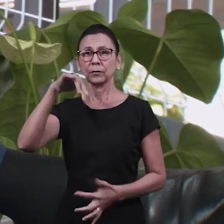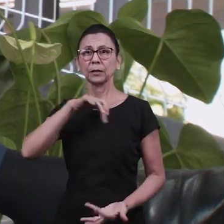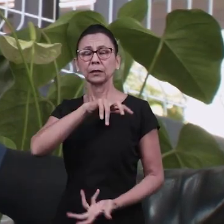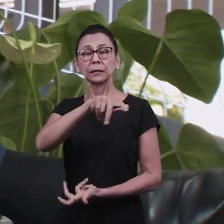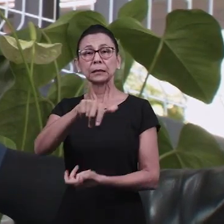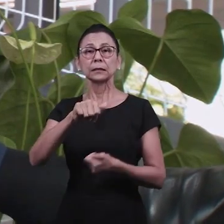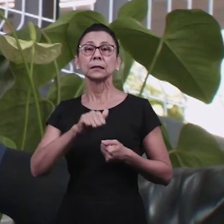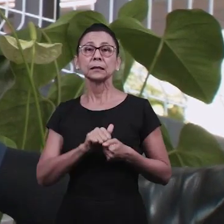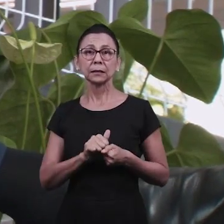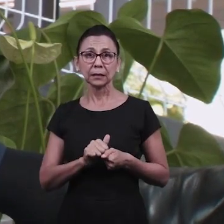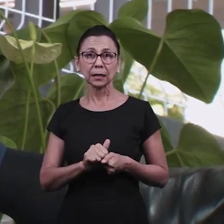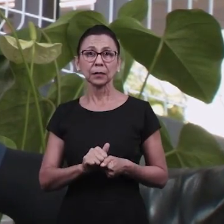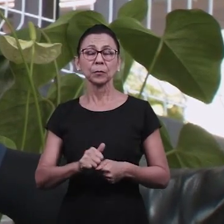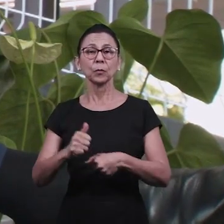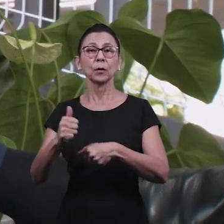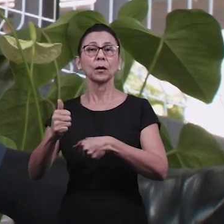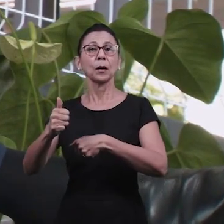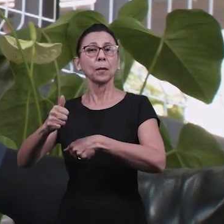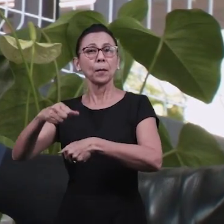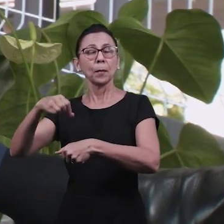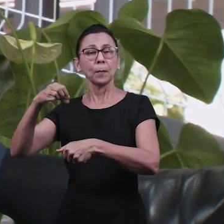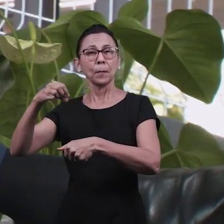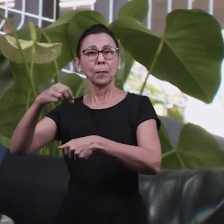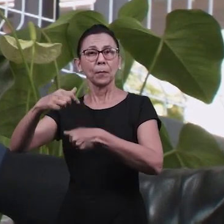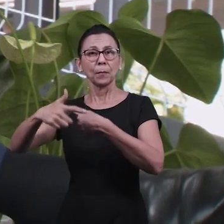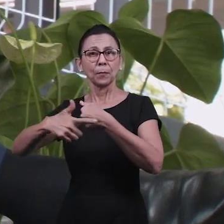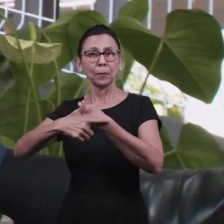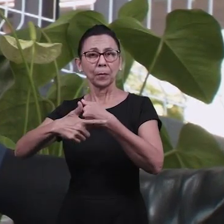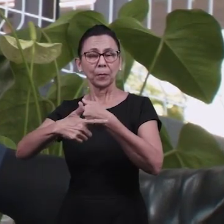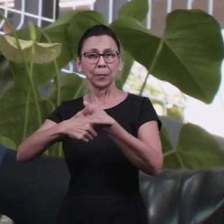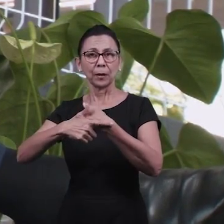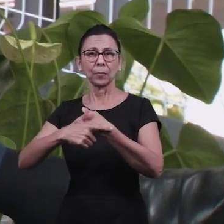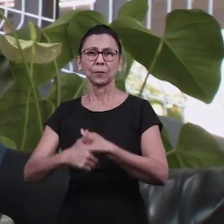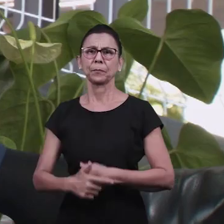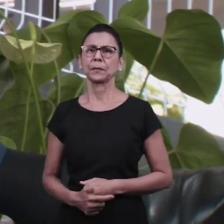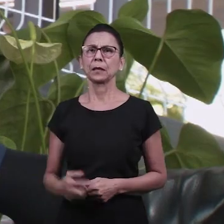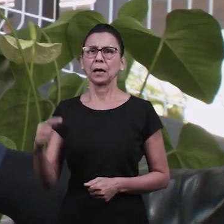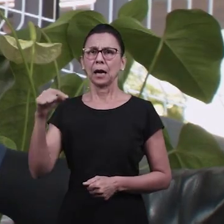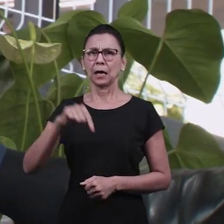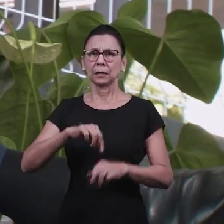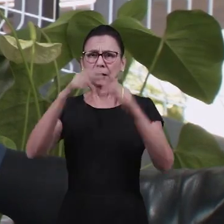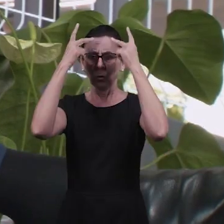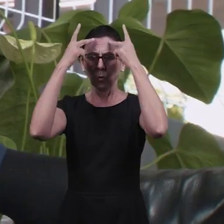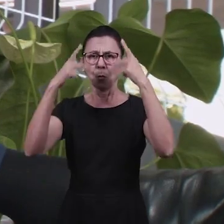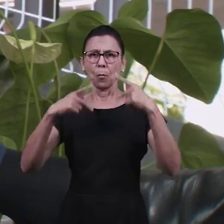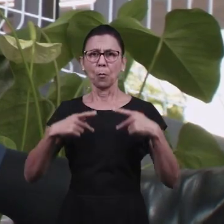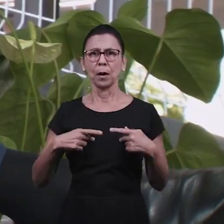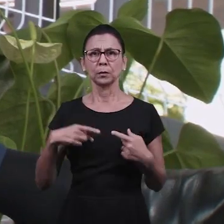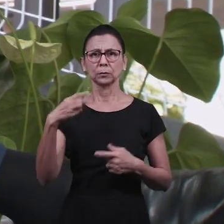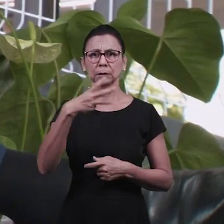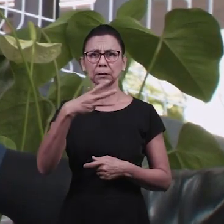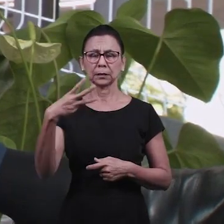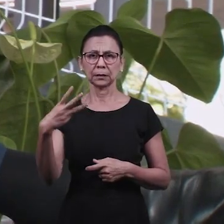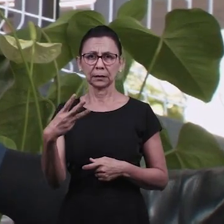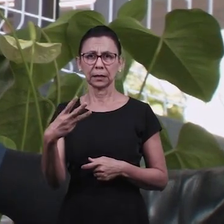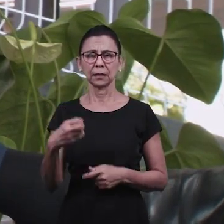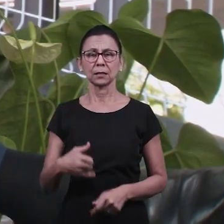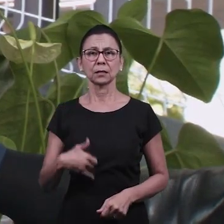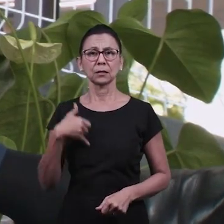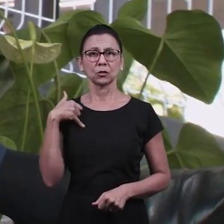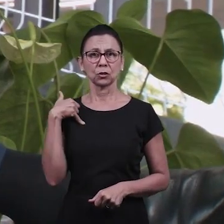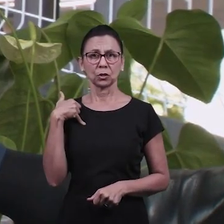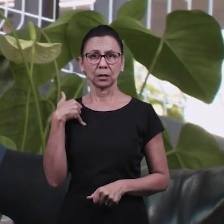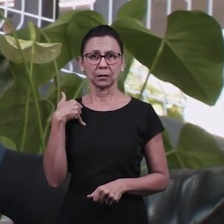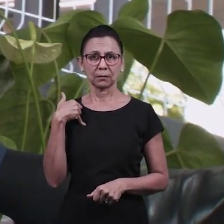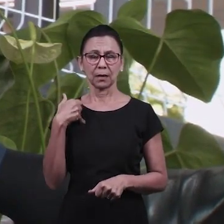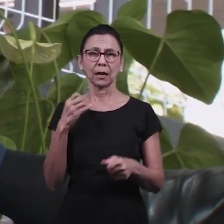Seigneur Jésus a vécu dans la forme corporelle d'homme pendant 33 ans, desquels les 3 dernières années ont été